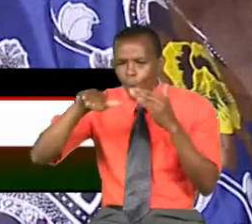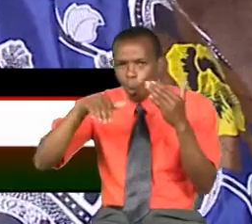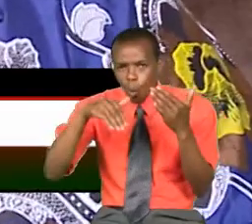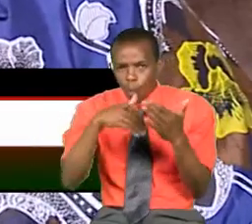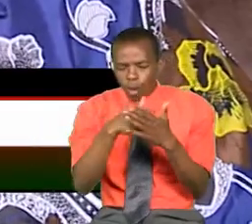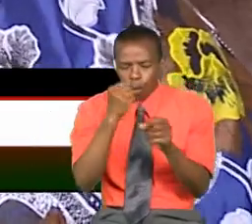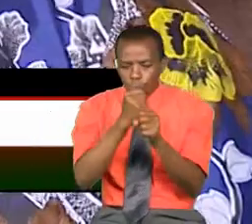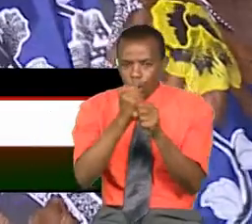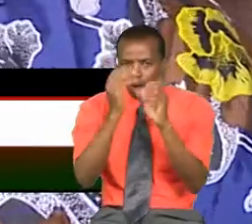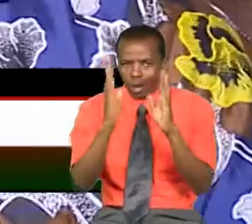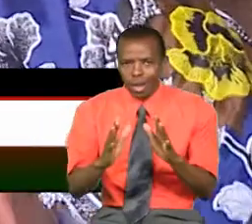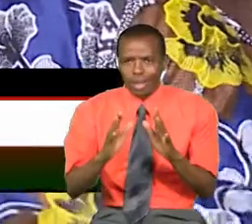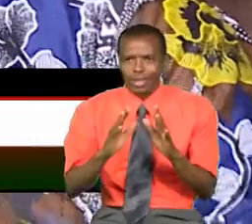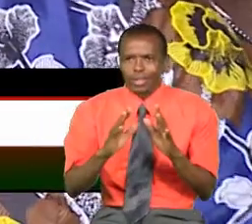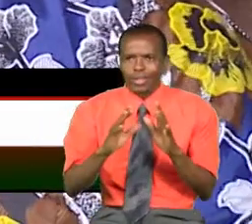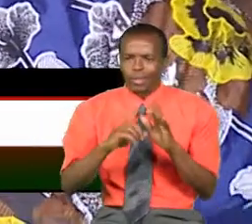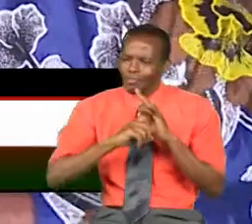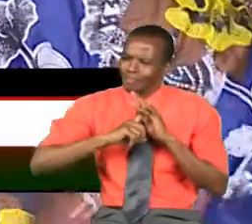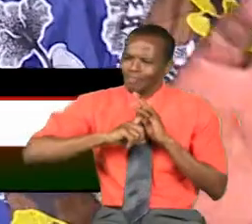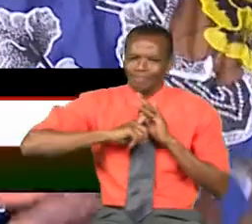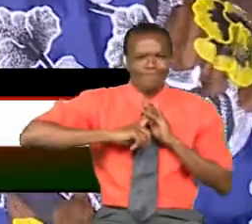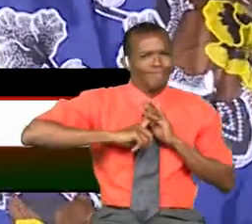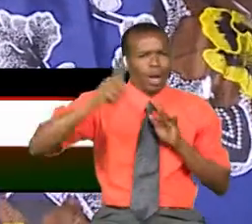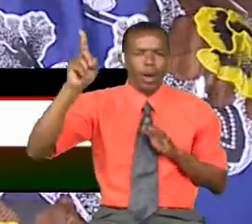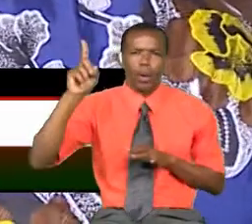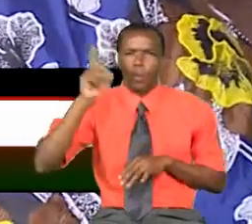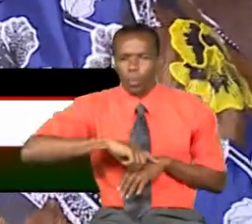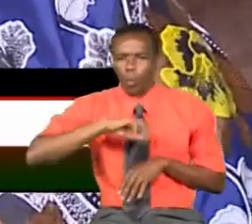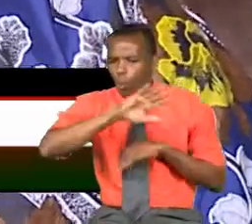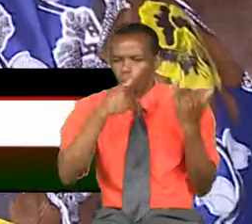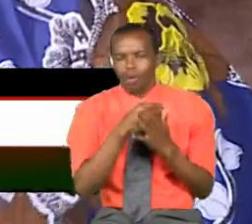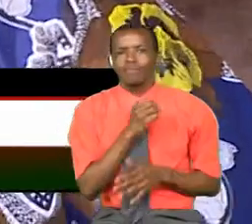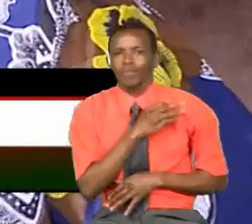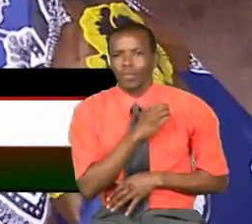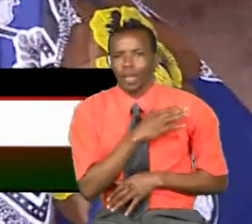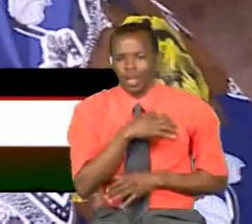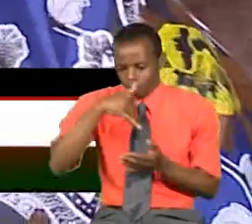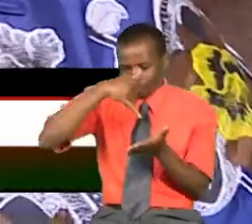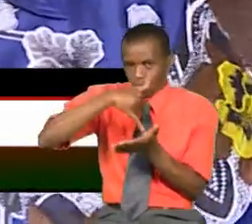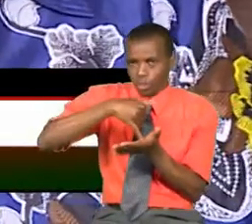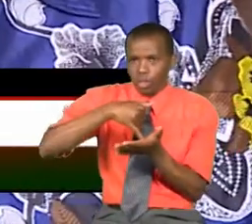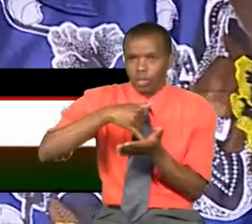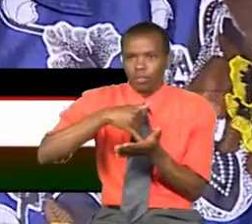studio. Wakatoka, that's where he ended up. Walikimbia tu, wakatoka, wanaogopa kabisa. Including